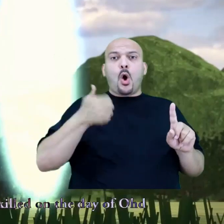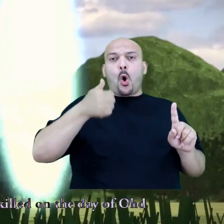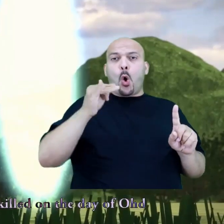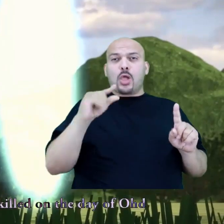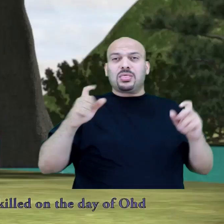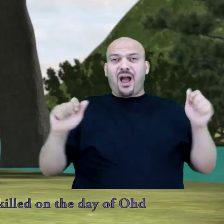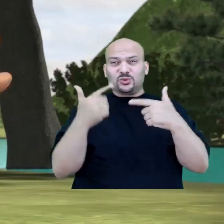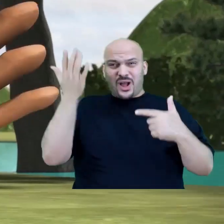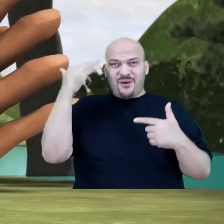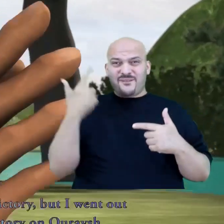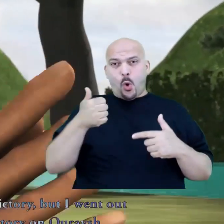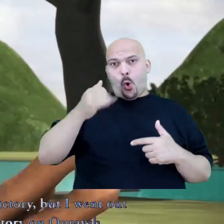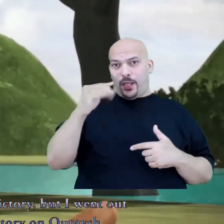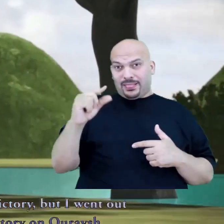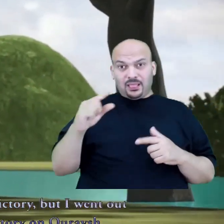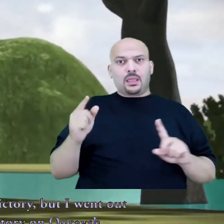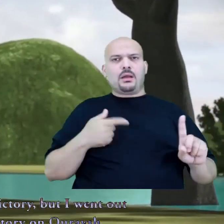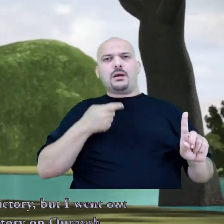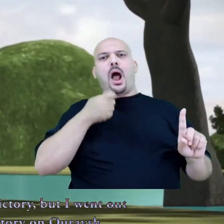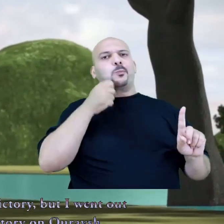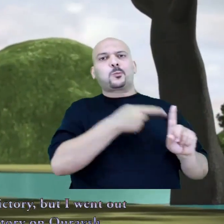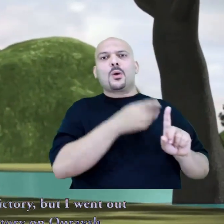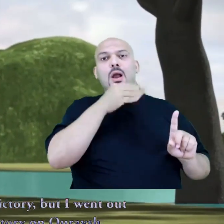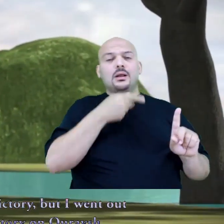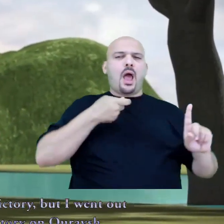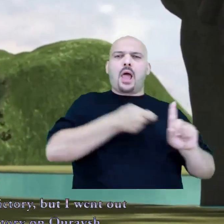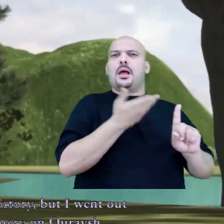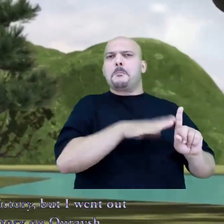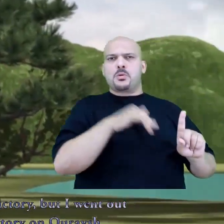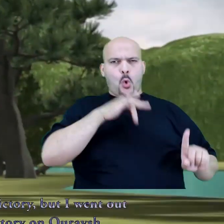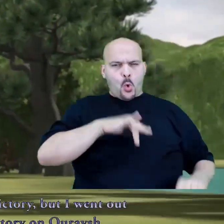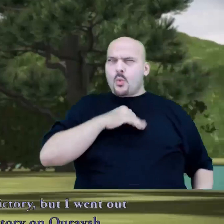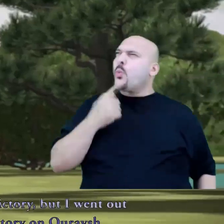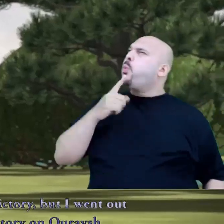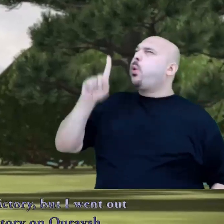يوم أحد. والله ما خرجت معك يا محمد